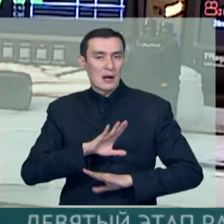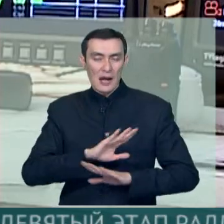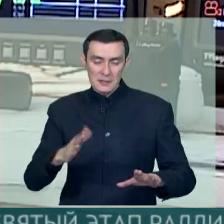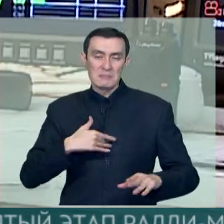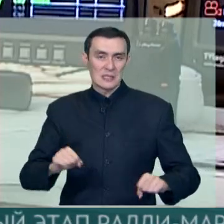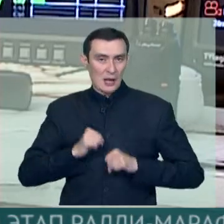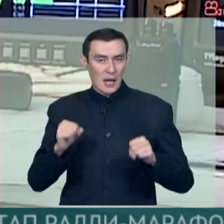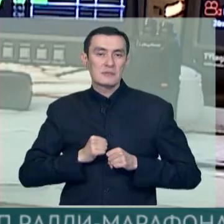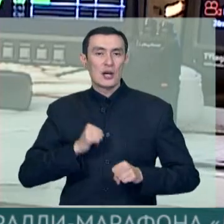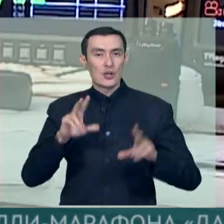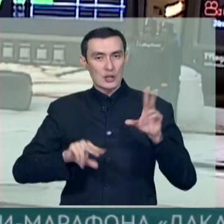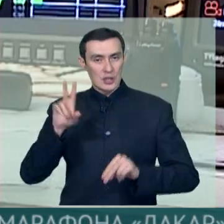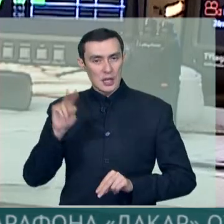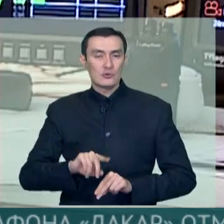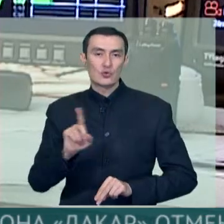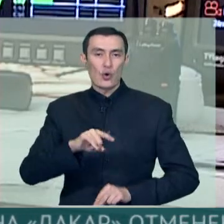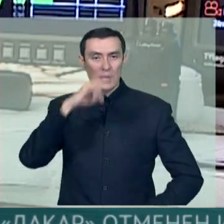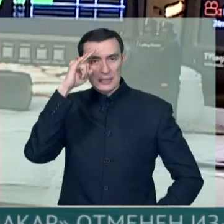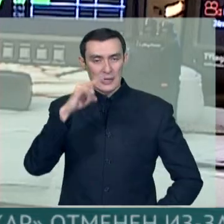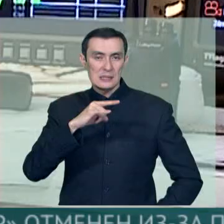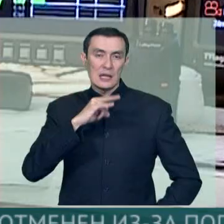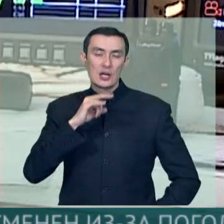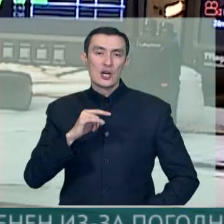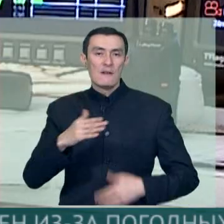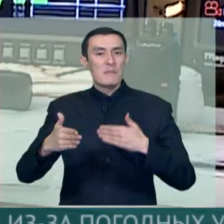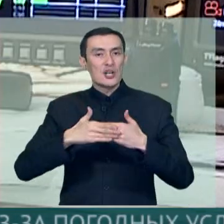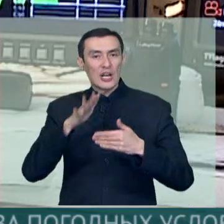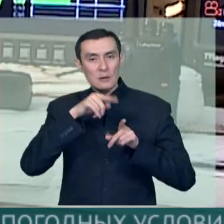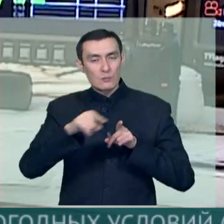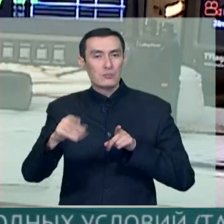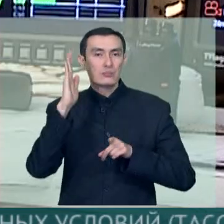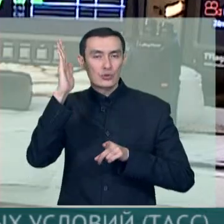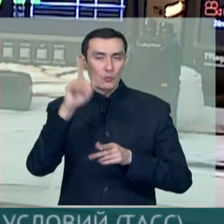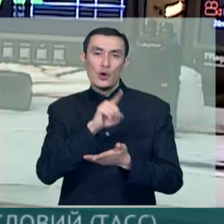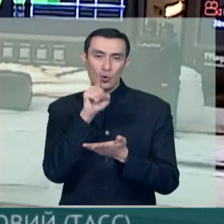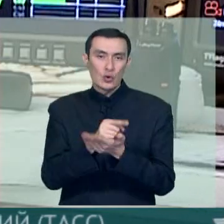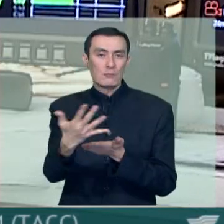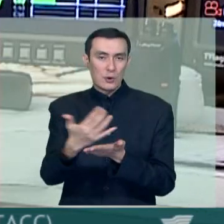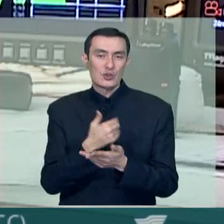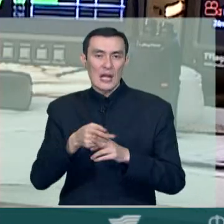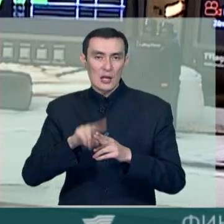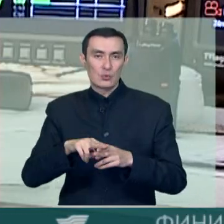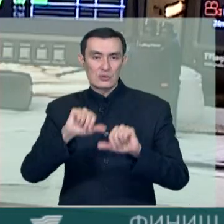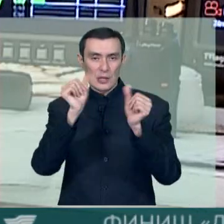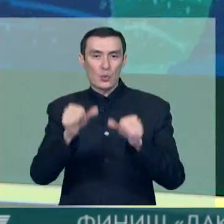пытаемся, и надеюсь, что все-таки Казахстан в ближайшем будущем, наверное, должен получить эту статуэтку.